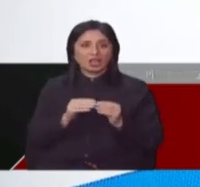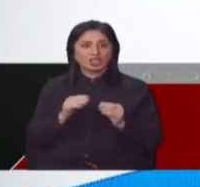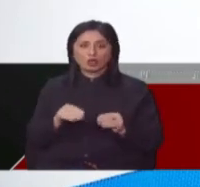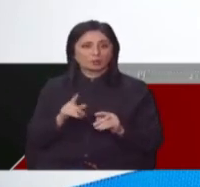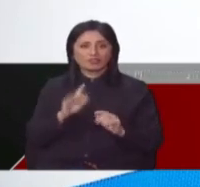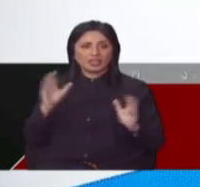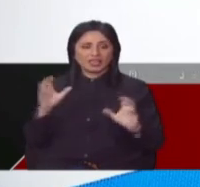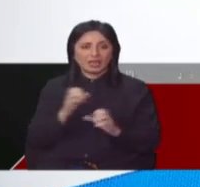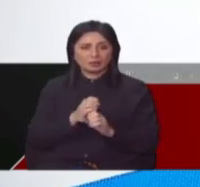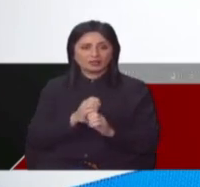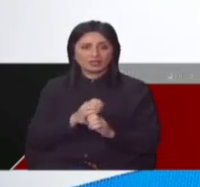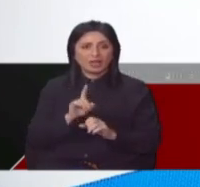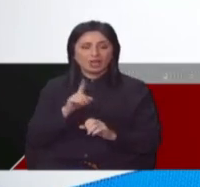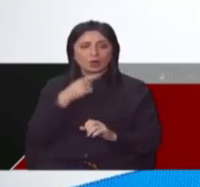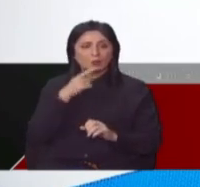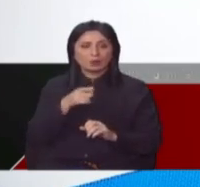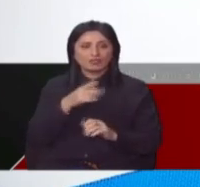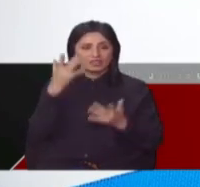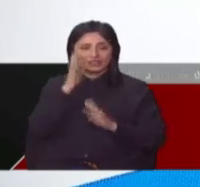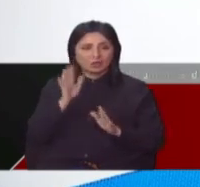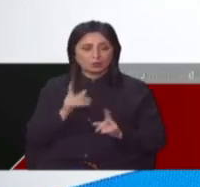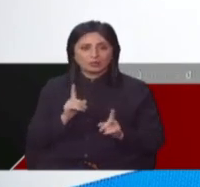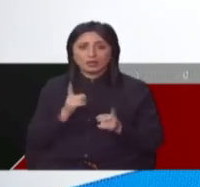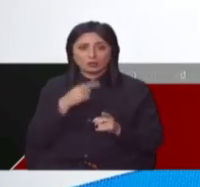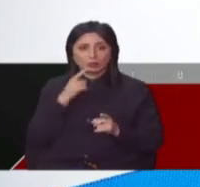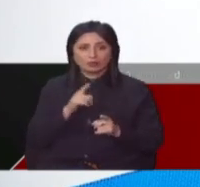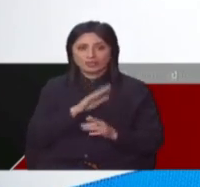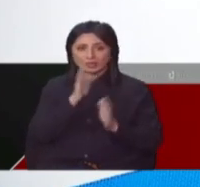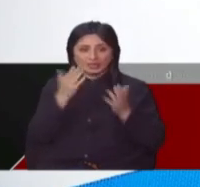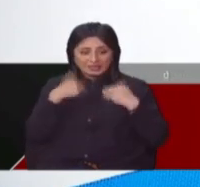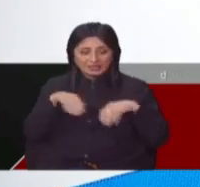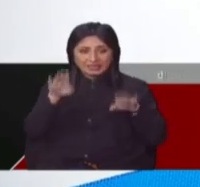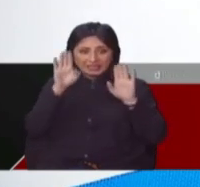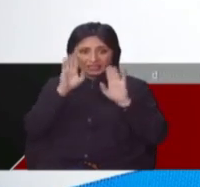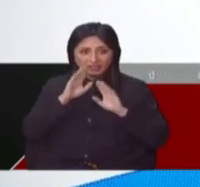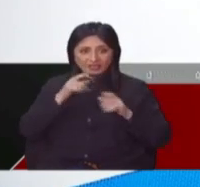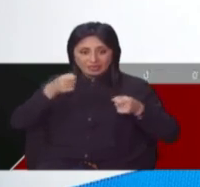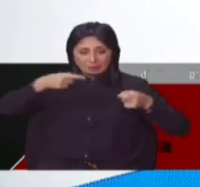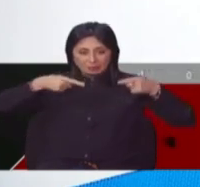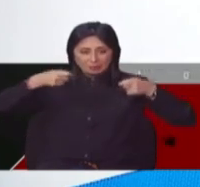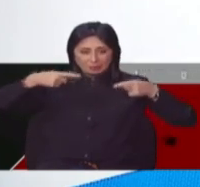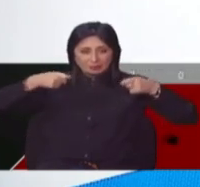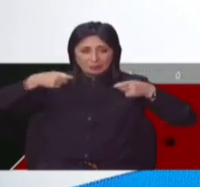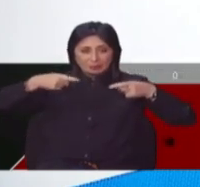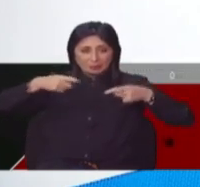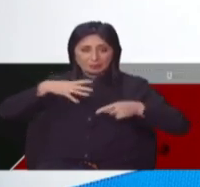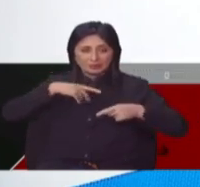ათას, რატო ამბობენ წარმოუდგენელი ამბავია. მთელი ღამე წერდნენ ლაზერებზე და